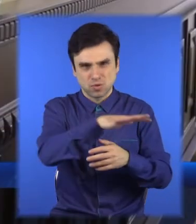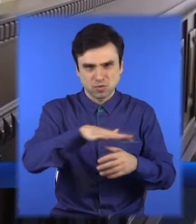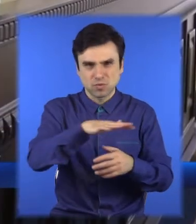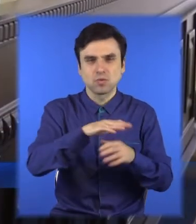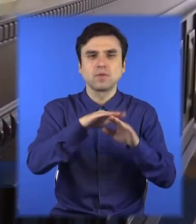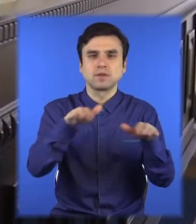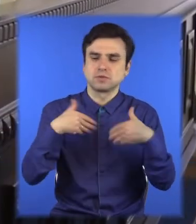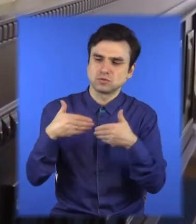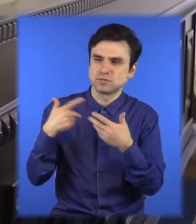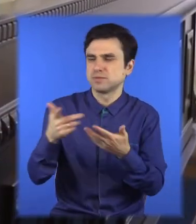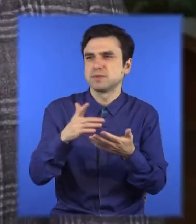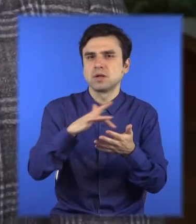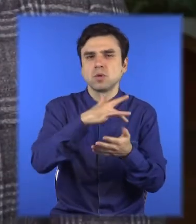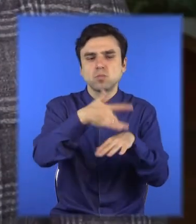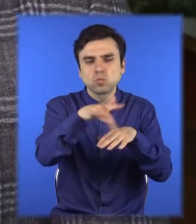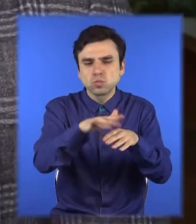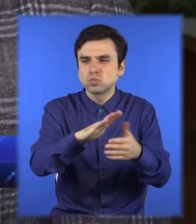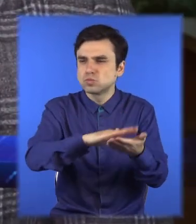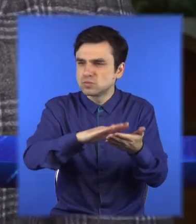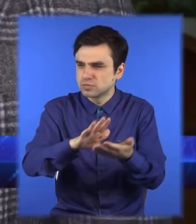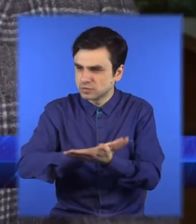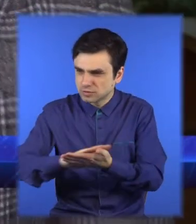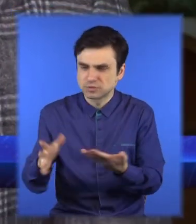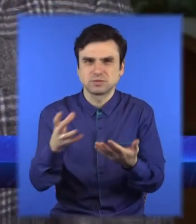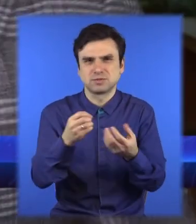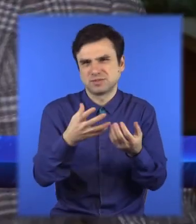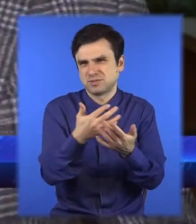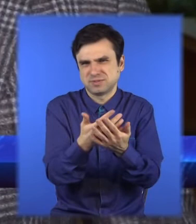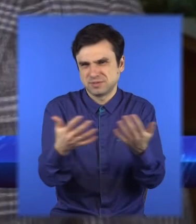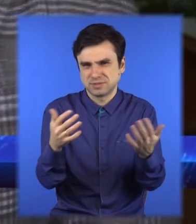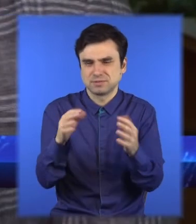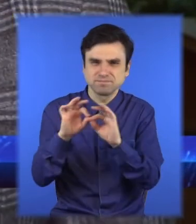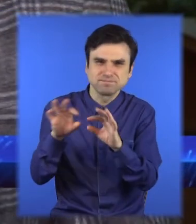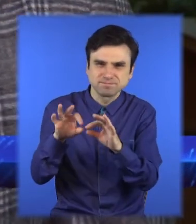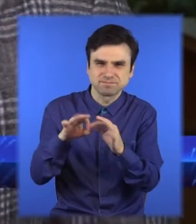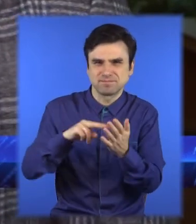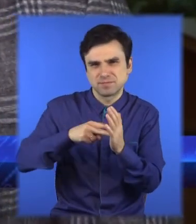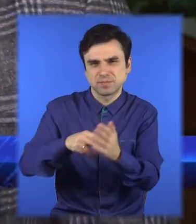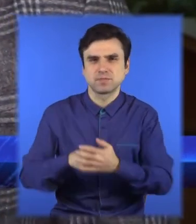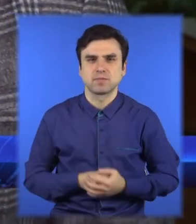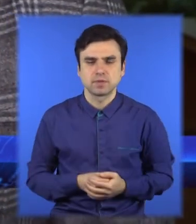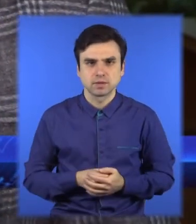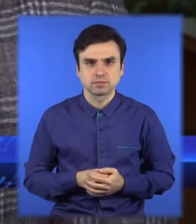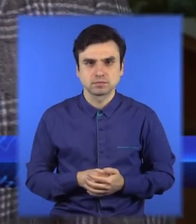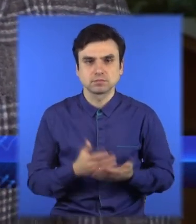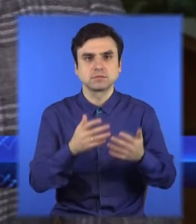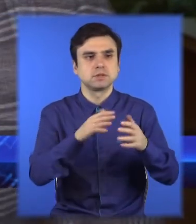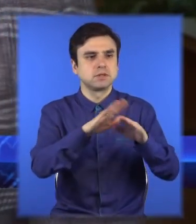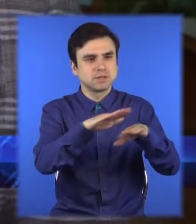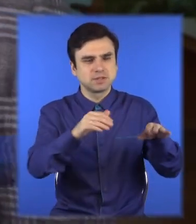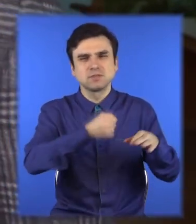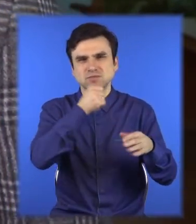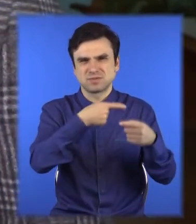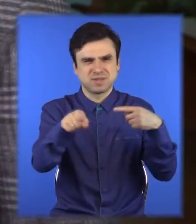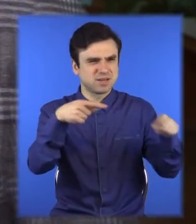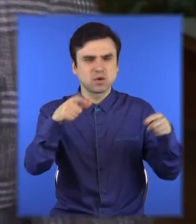районі. Ігор Ратінов прислухався до них. Мнення кожного возрастного какого-то ценза должно проходить. У каждого надо слышать мнение